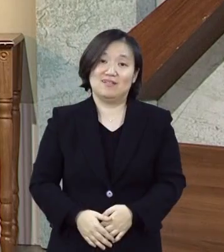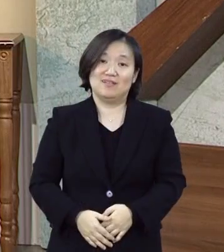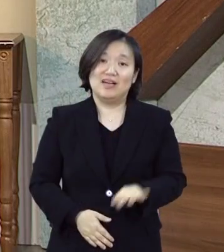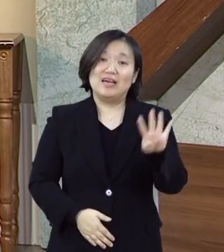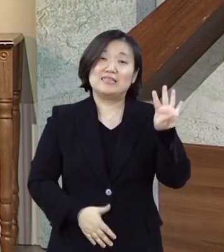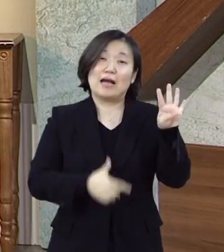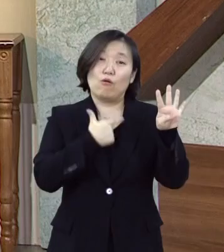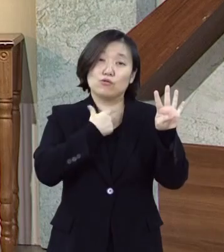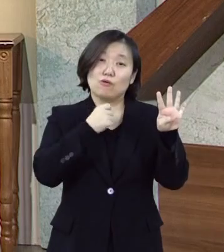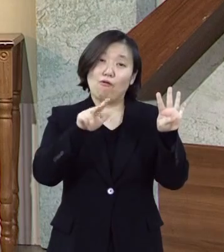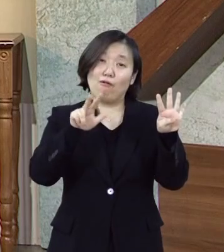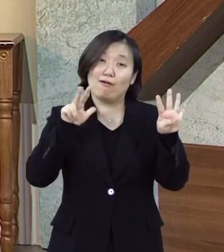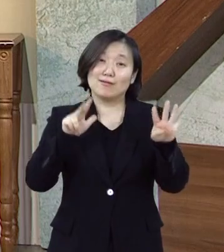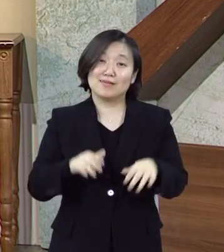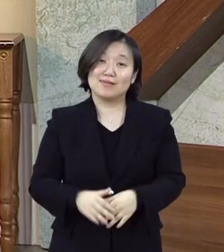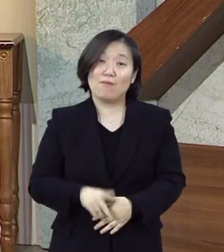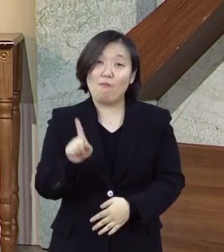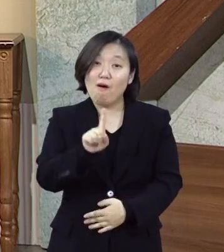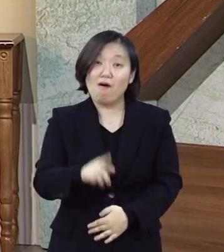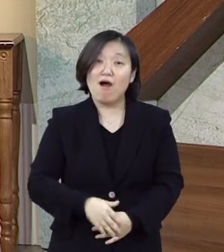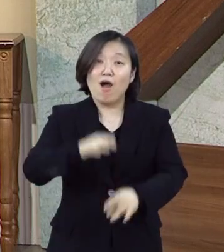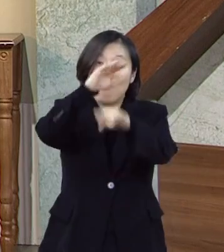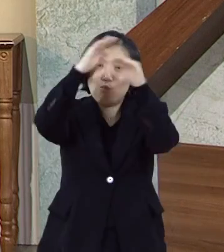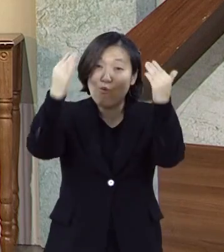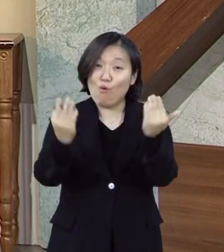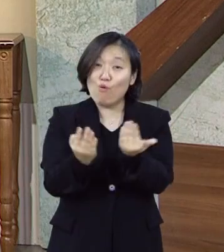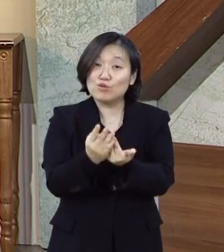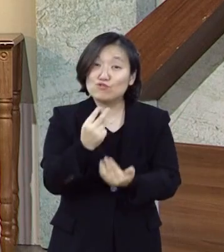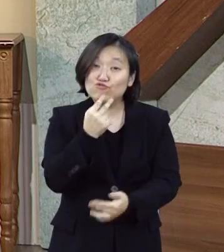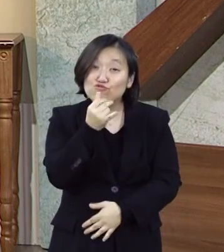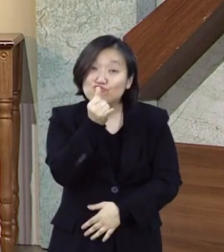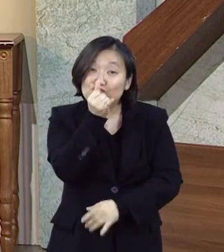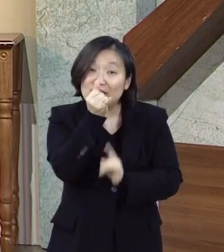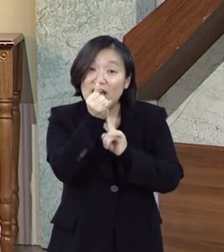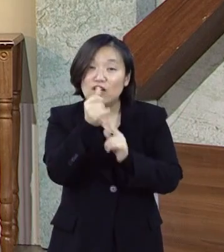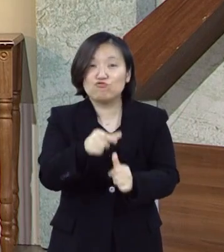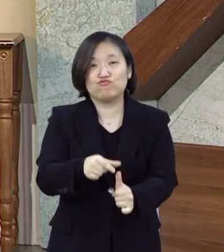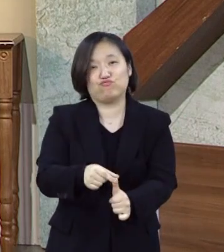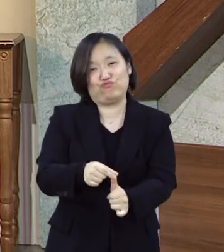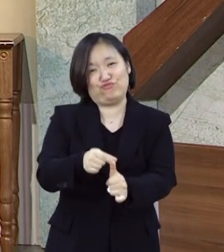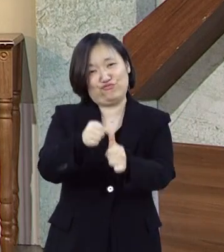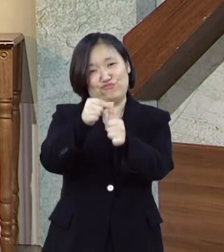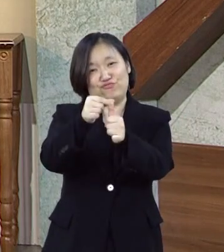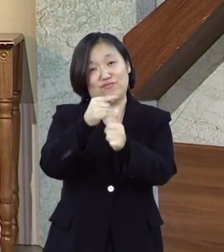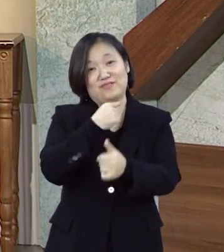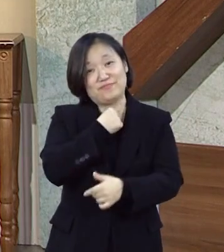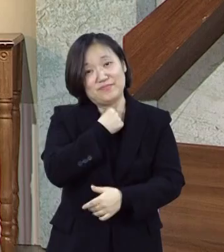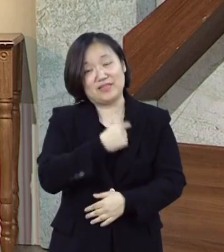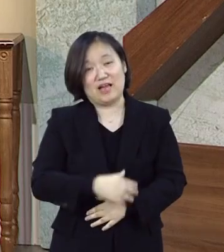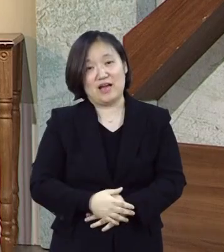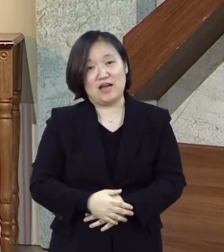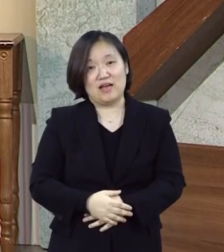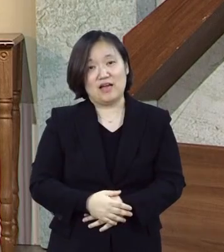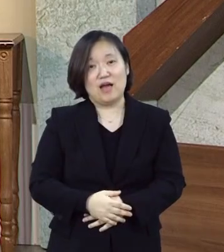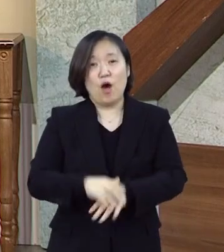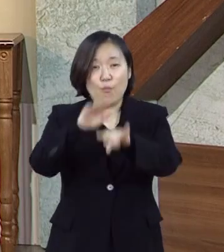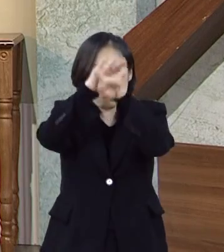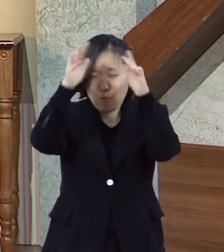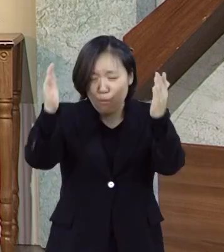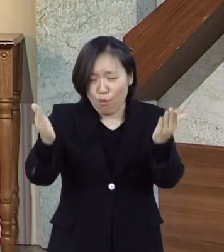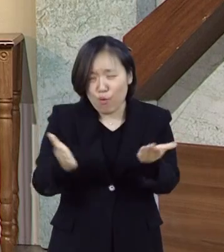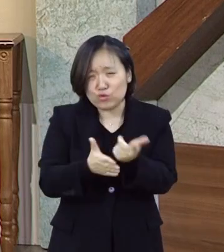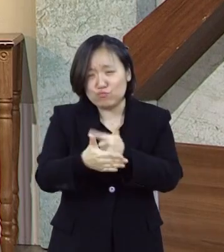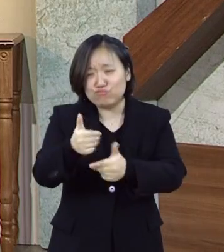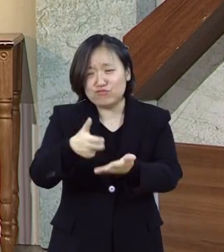사옹서원. 모든 중생 다 제도하게 했습니다. 모든